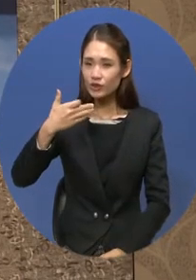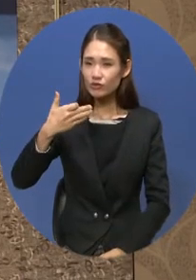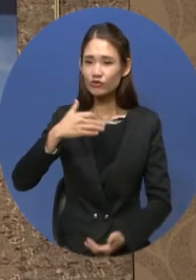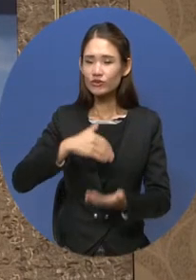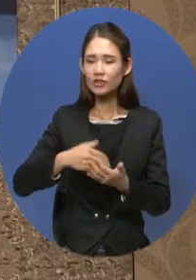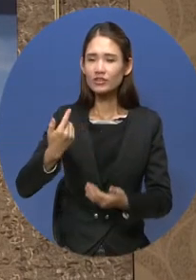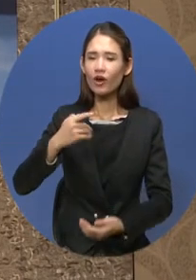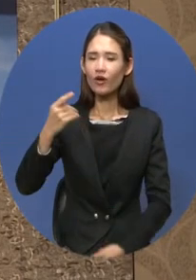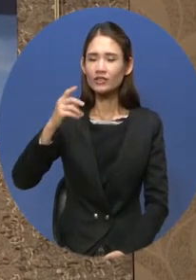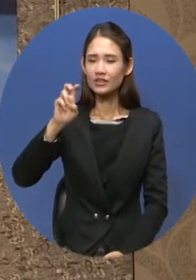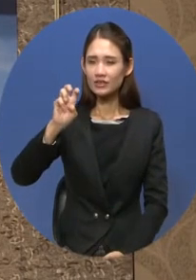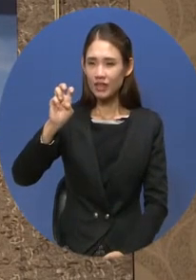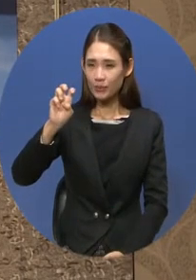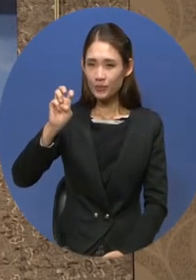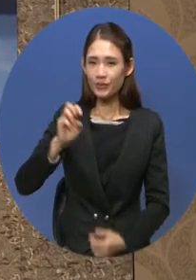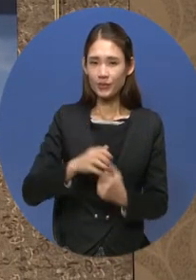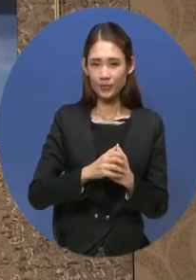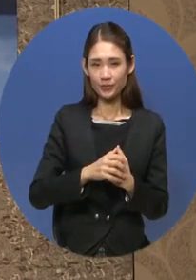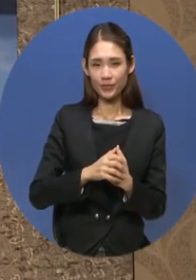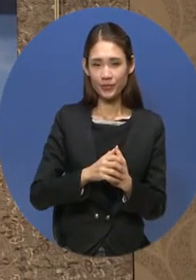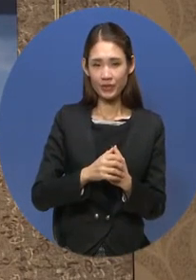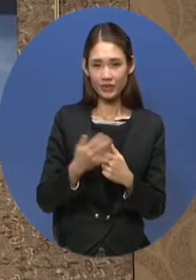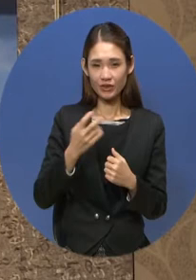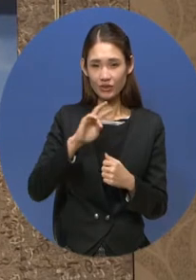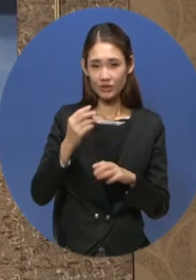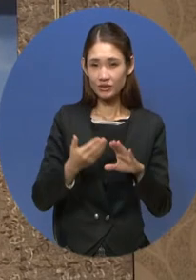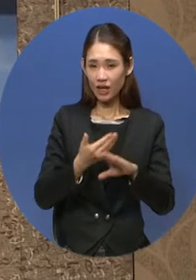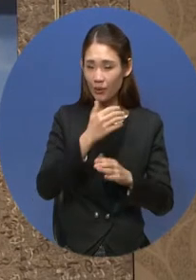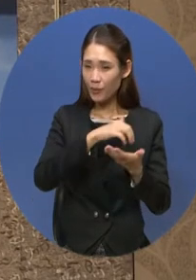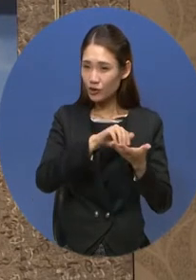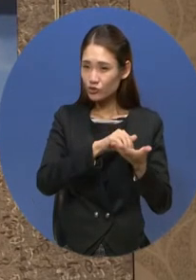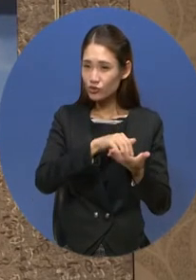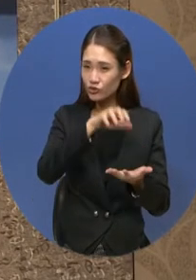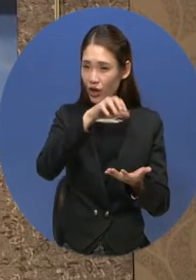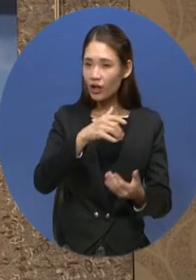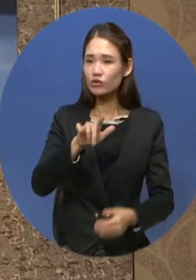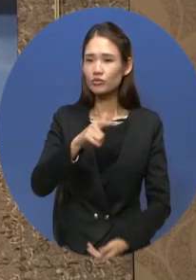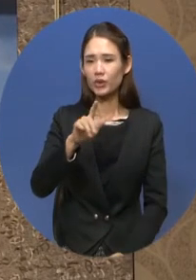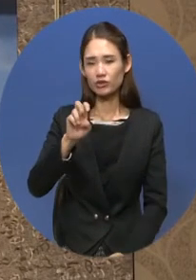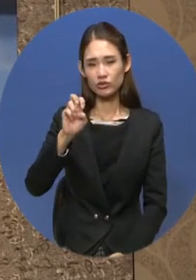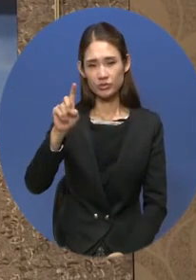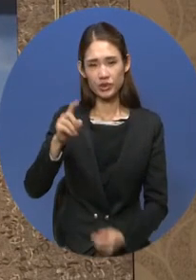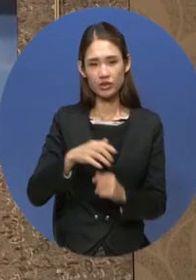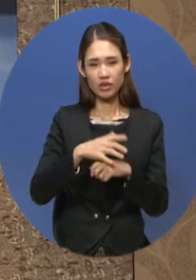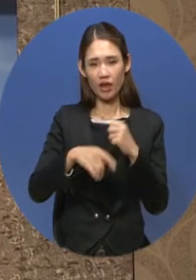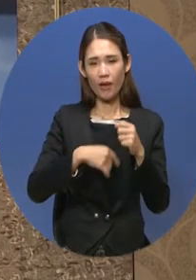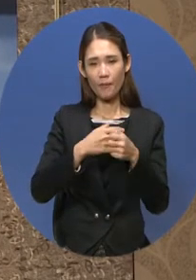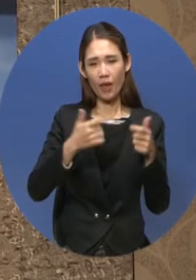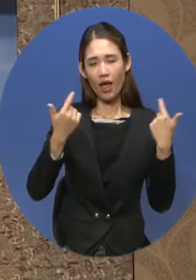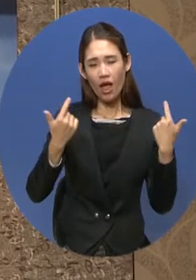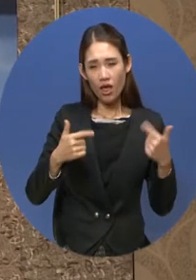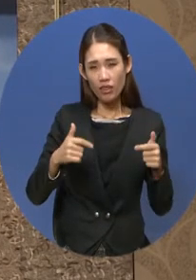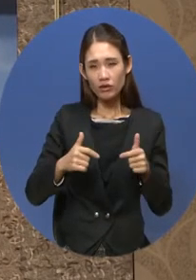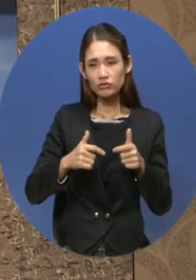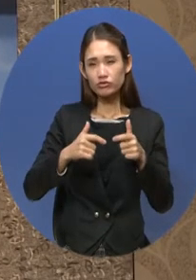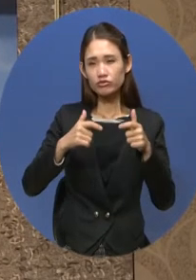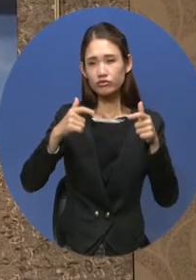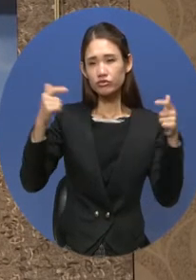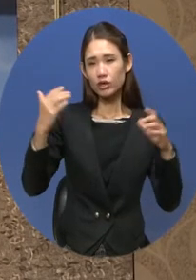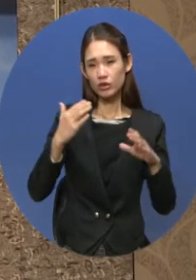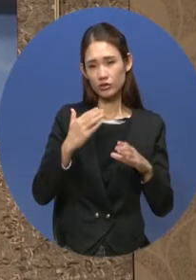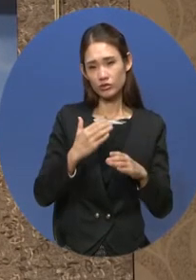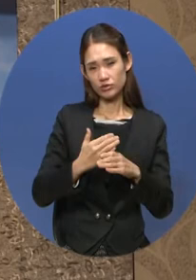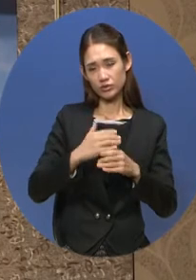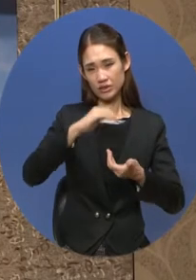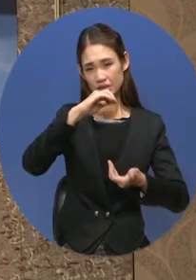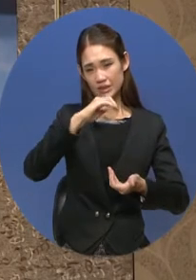2019년 1,030명, 2020년 상반기에만 622명이에요. 매년 크게 증가하고 있어서 이렇게 제한되어